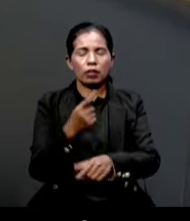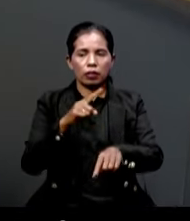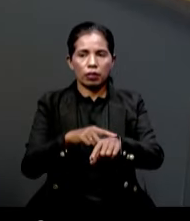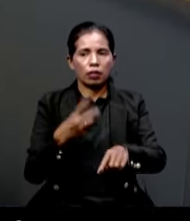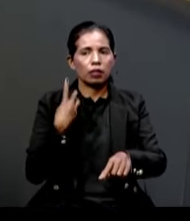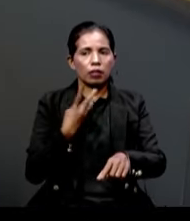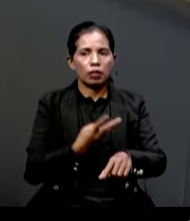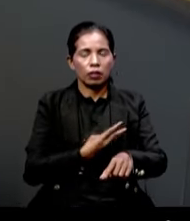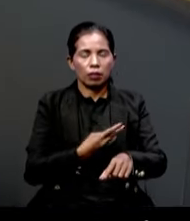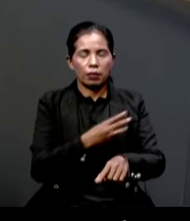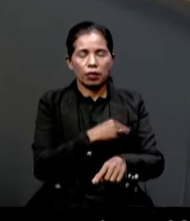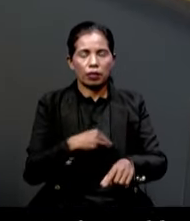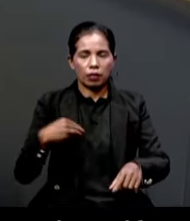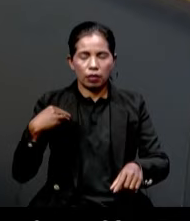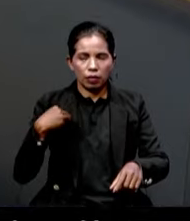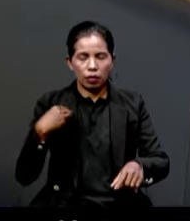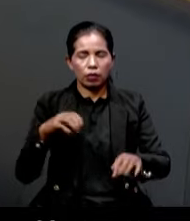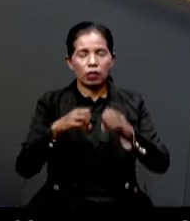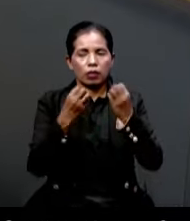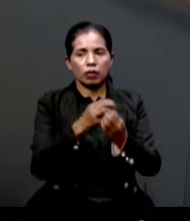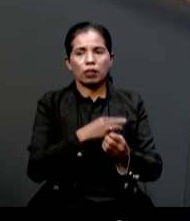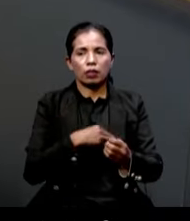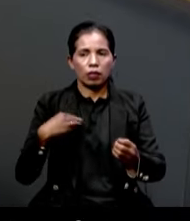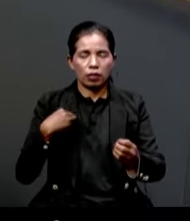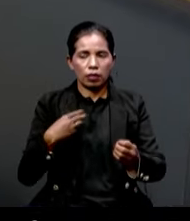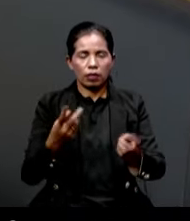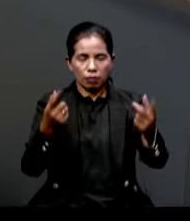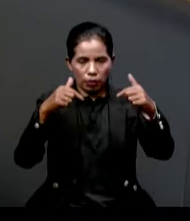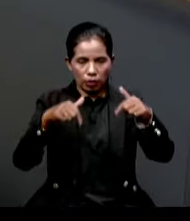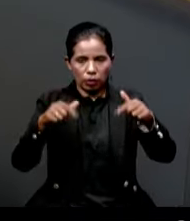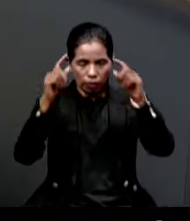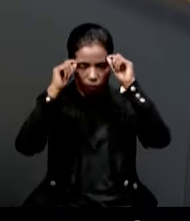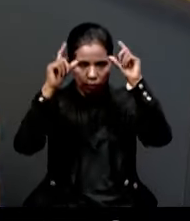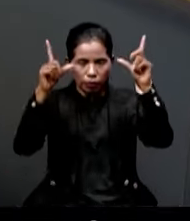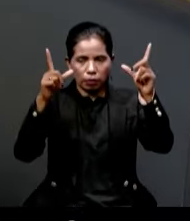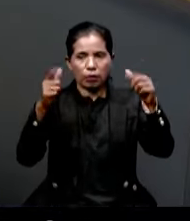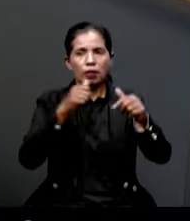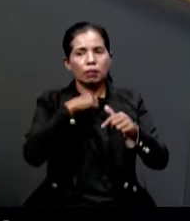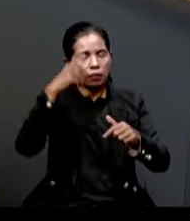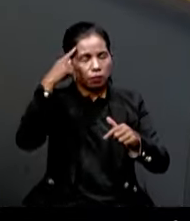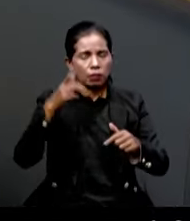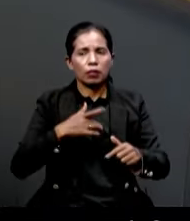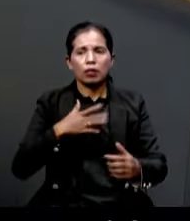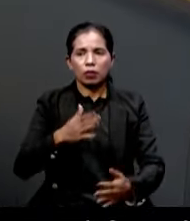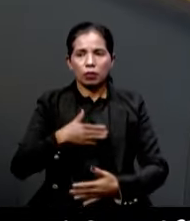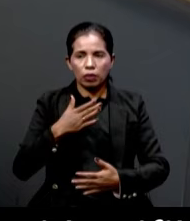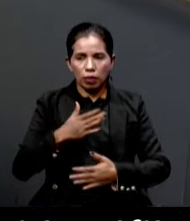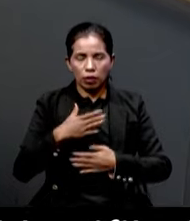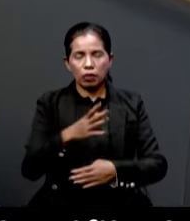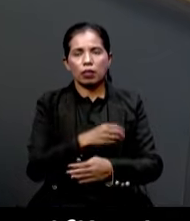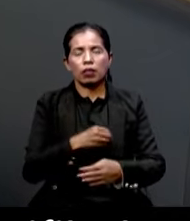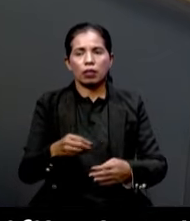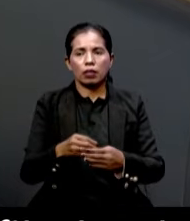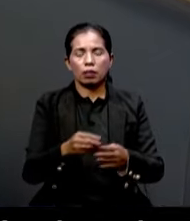punya institut sekulir ini yang dikunjungi Bapak Paus. Senang lah, senang, gembira,